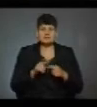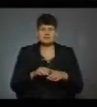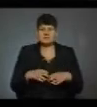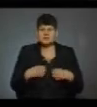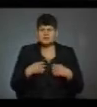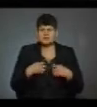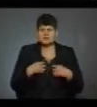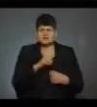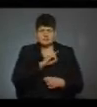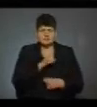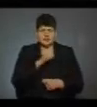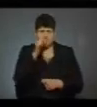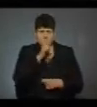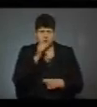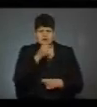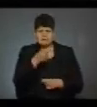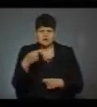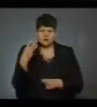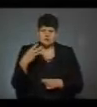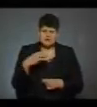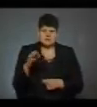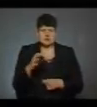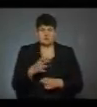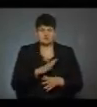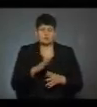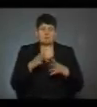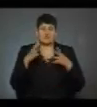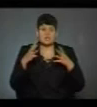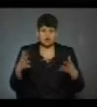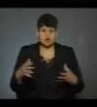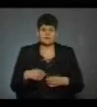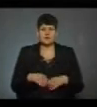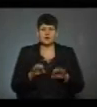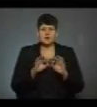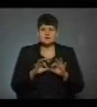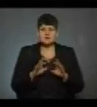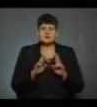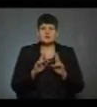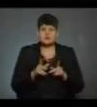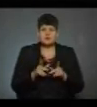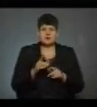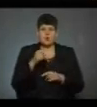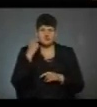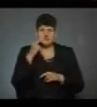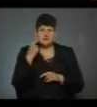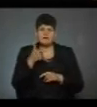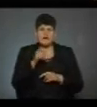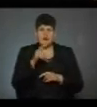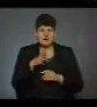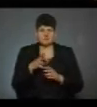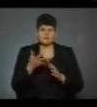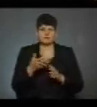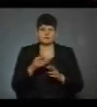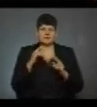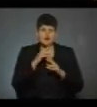люті морози, там мінус 30 градусів, навіть більше. Розказували, як росіяни їх газом почали травити. Оці всі